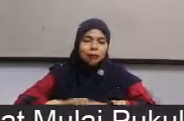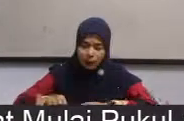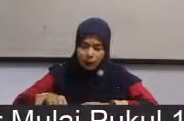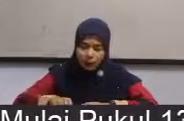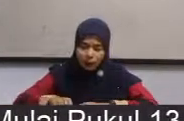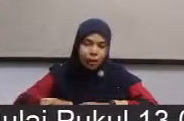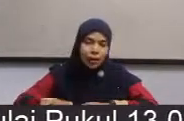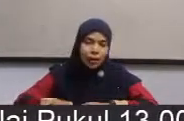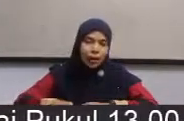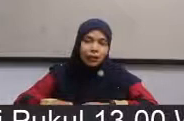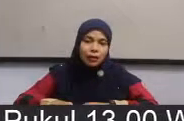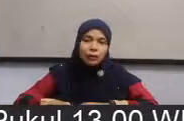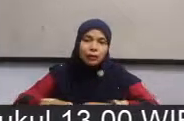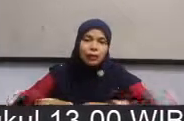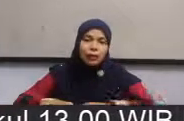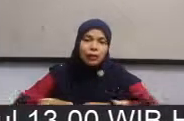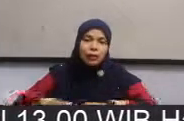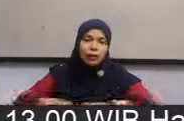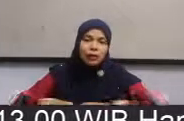hai oh yang berikutnya